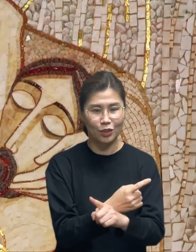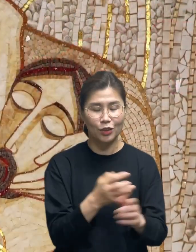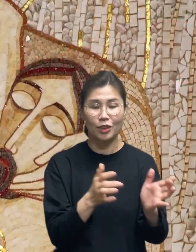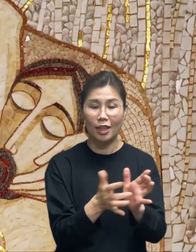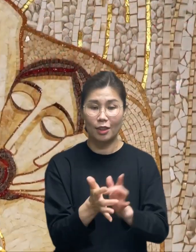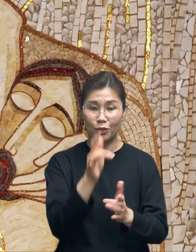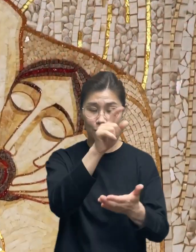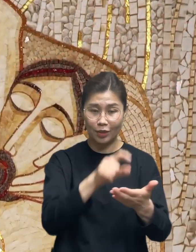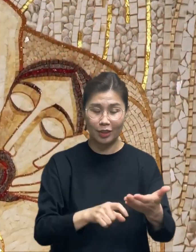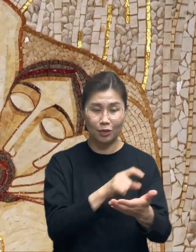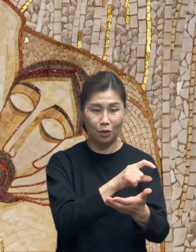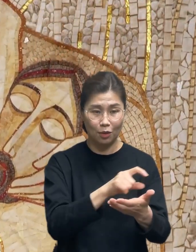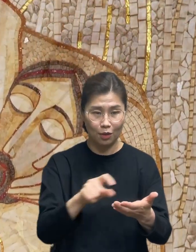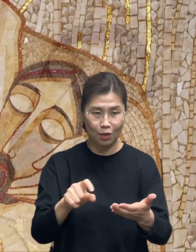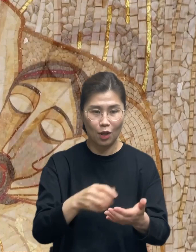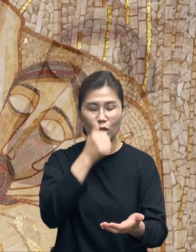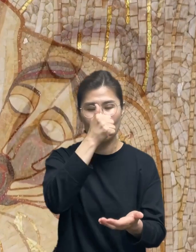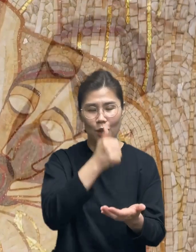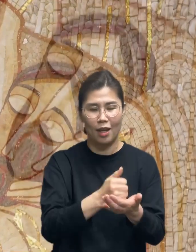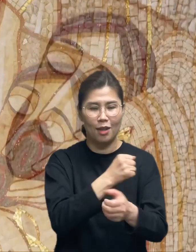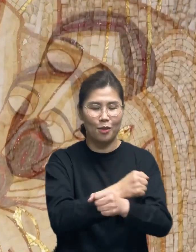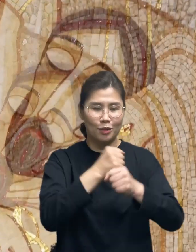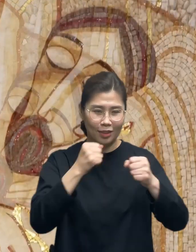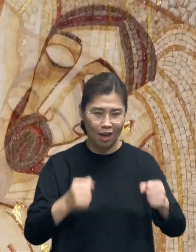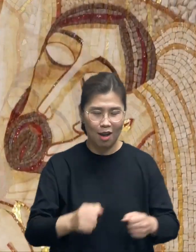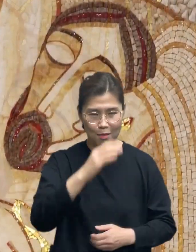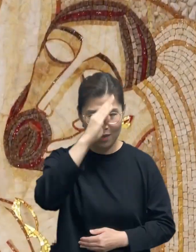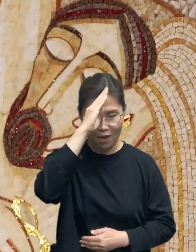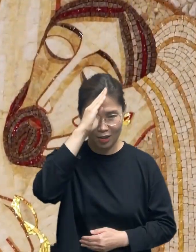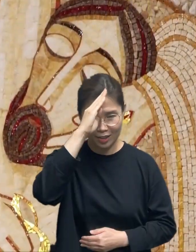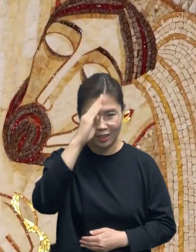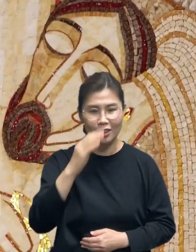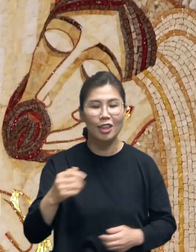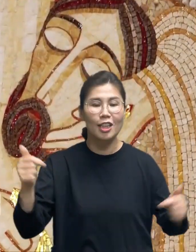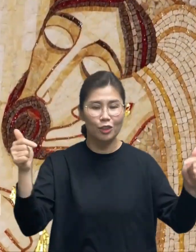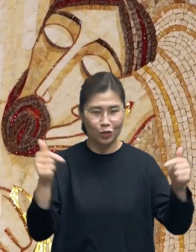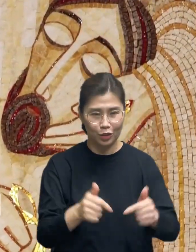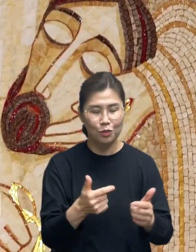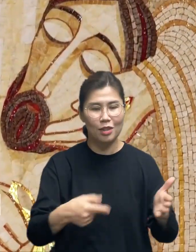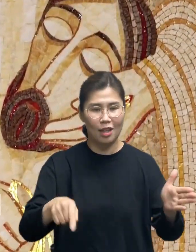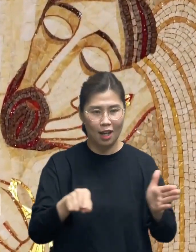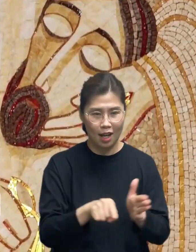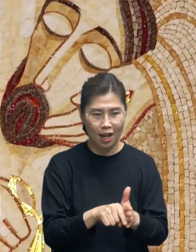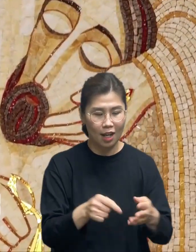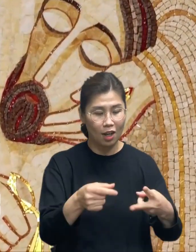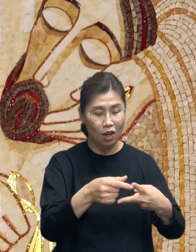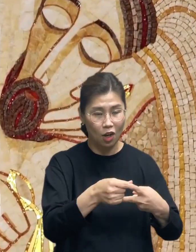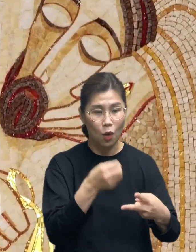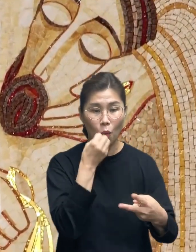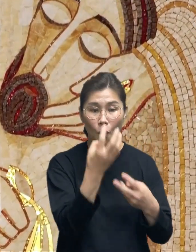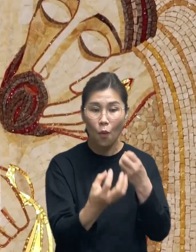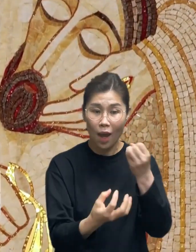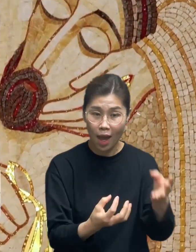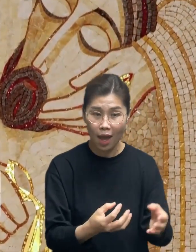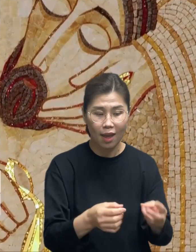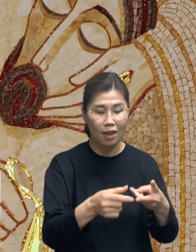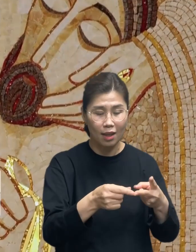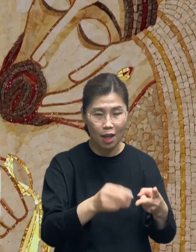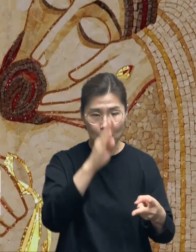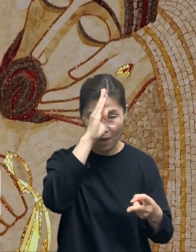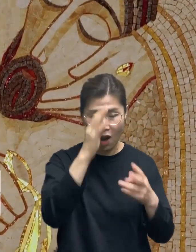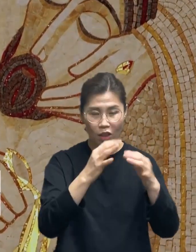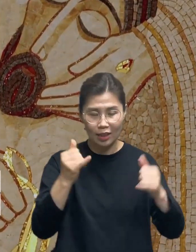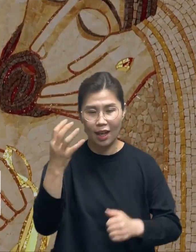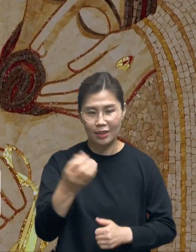육체의 의사이신 예수 그리스도께서는 우리의 죄를 용서해주시고 병든 우리를 치유해주시고자 고